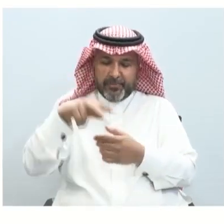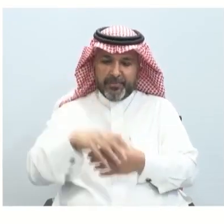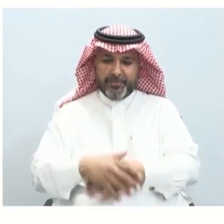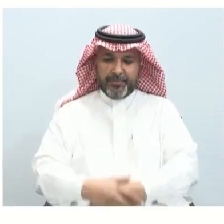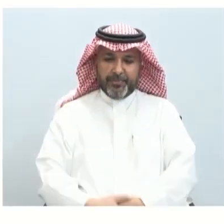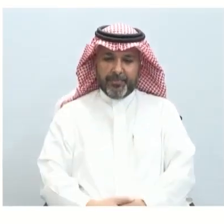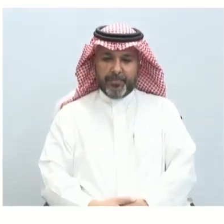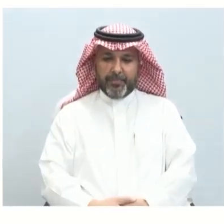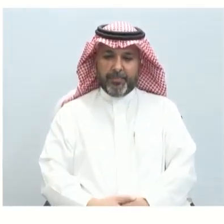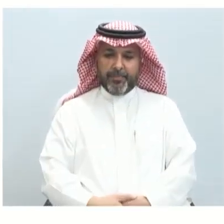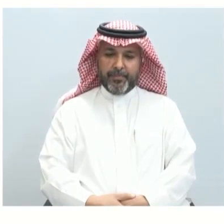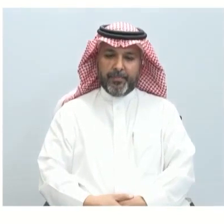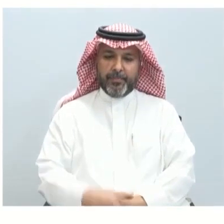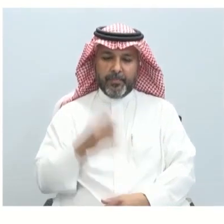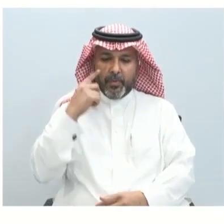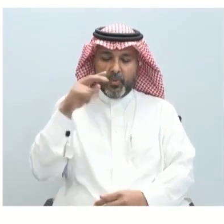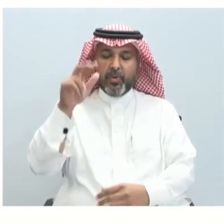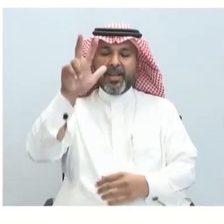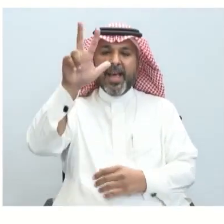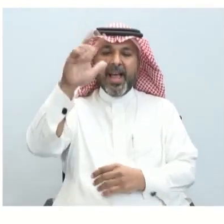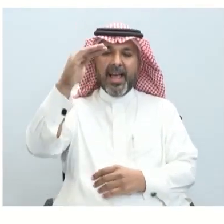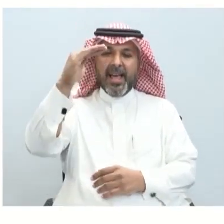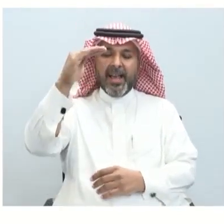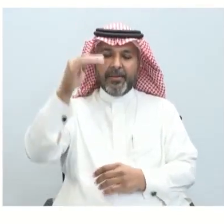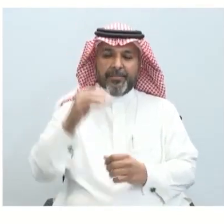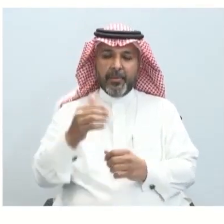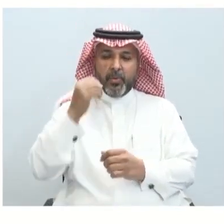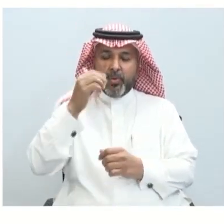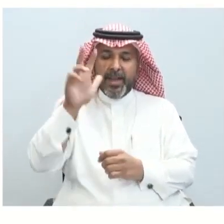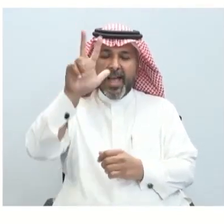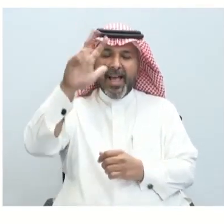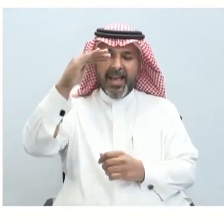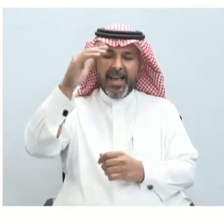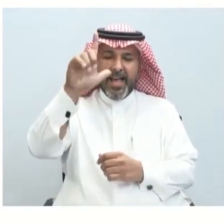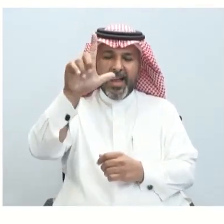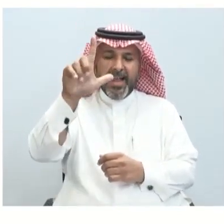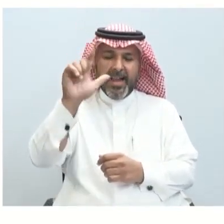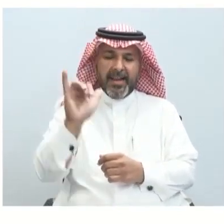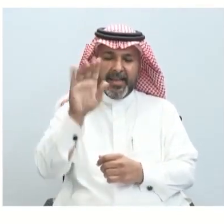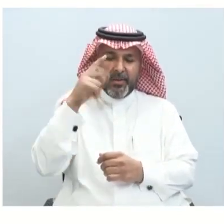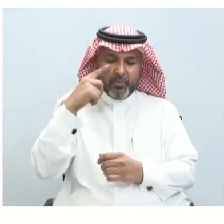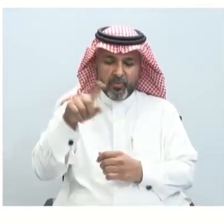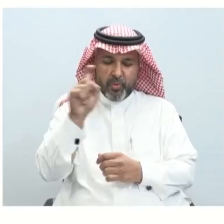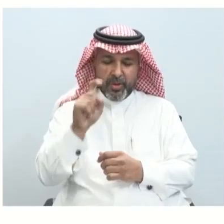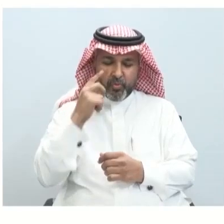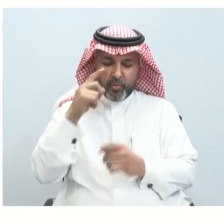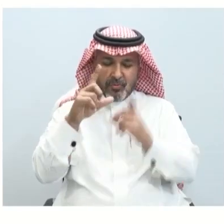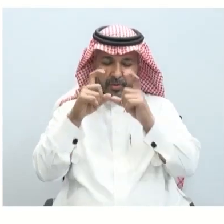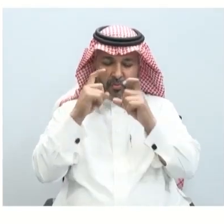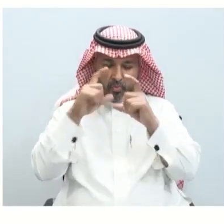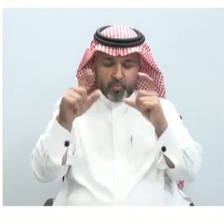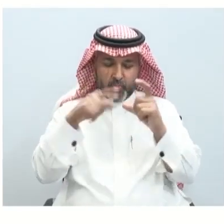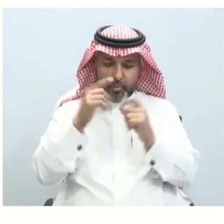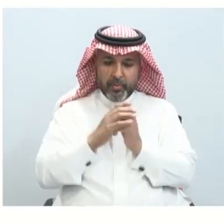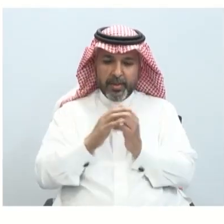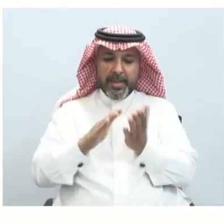الحجم استخدام الخليه الافتراضيه الاتيه او استخدم عفوا استخدم الخليه الافتراضيه الاتيه في الاجابه عن السؤال خمسه ما